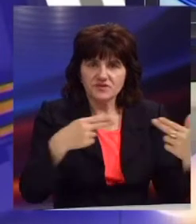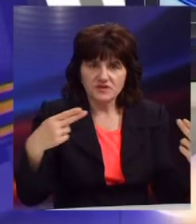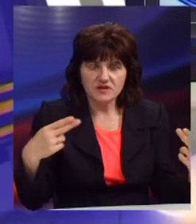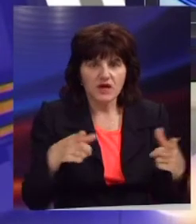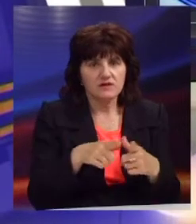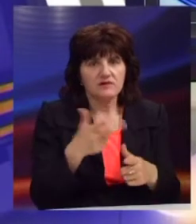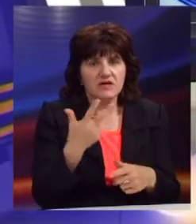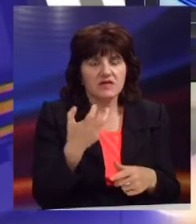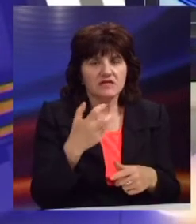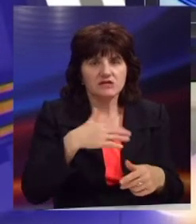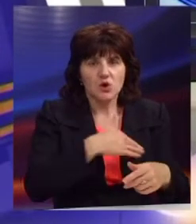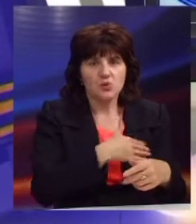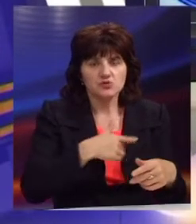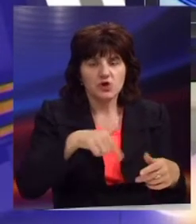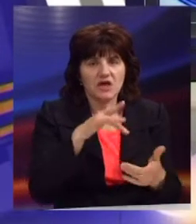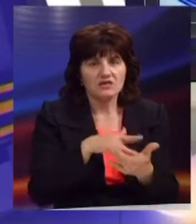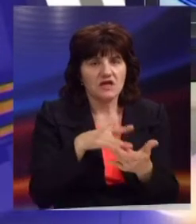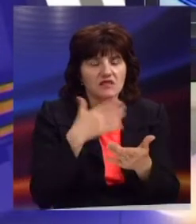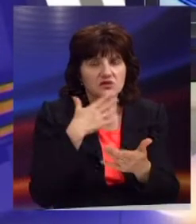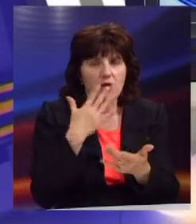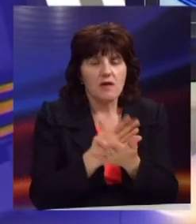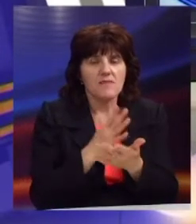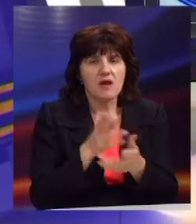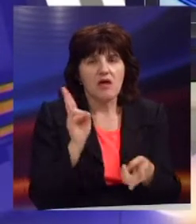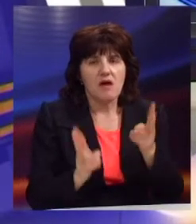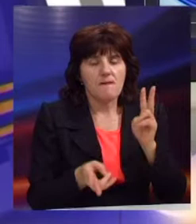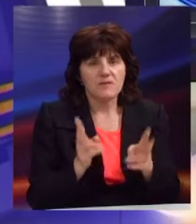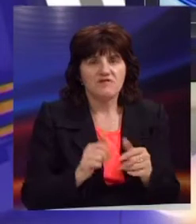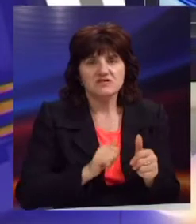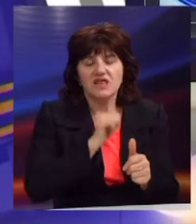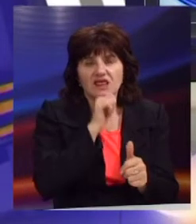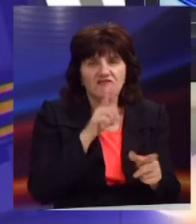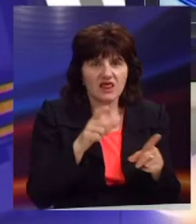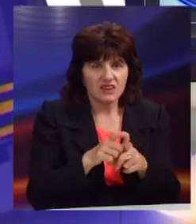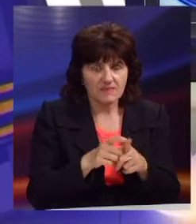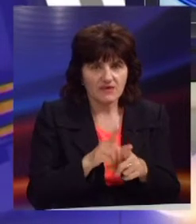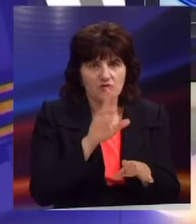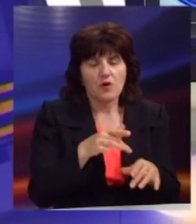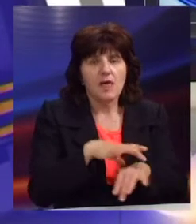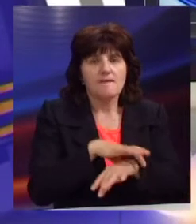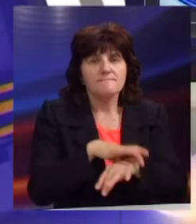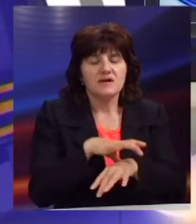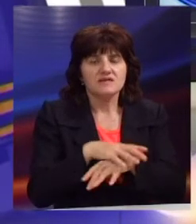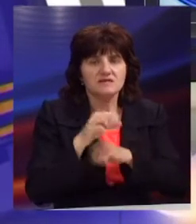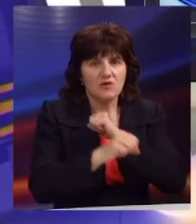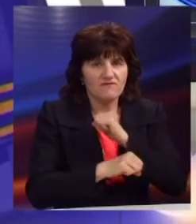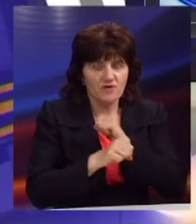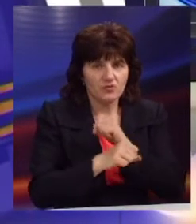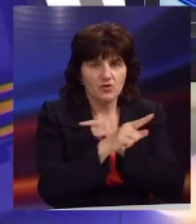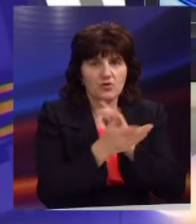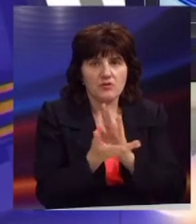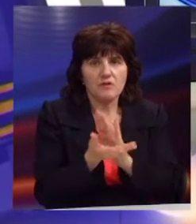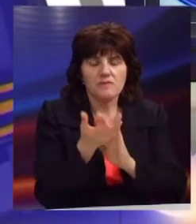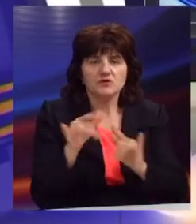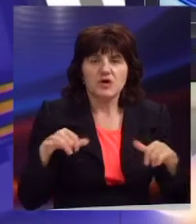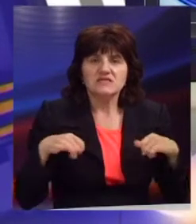učenika iz svih subotičkih srednjih škola. Predavanje je održao profesor dr. Ivan Dimitrijević sa Medicinskog fakulteta u Beogradu sa ciljem da